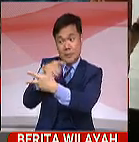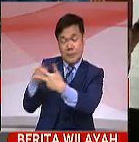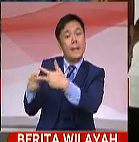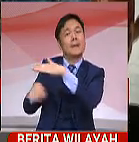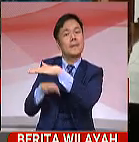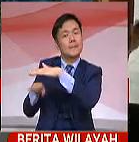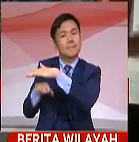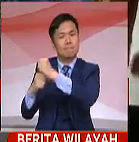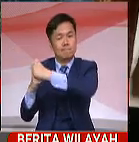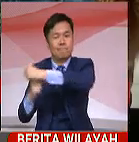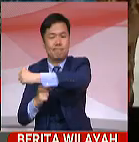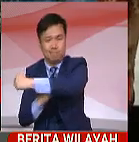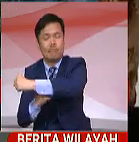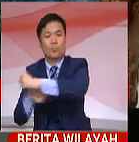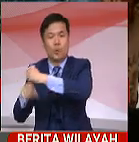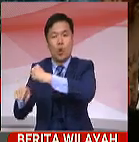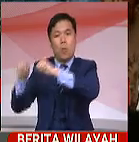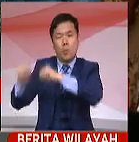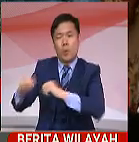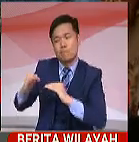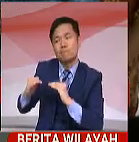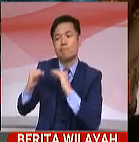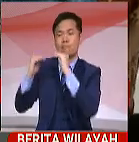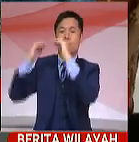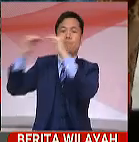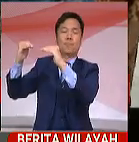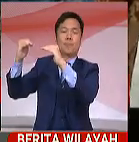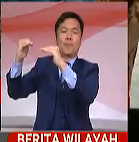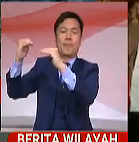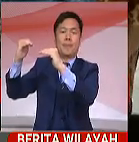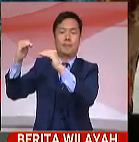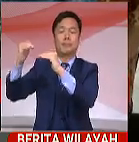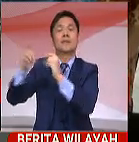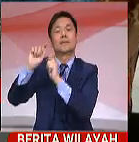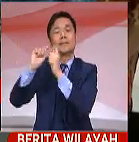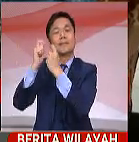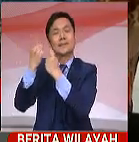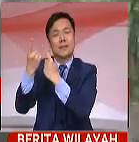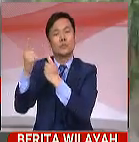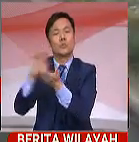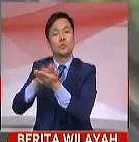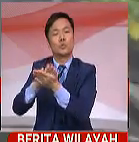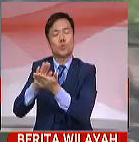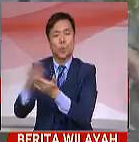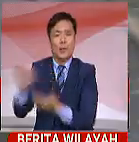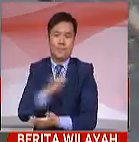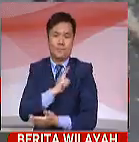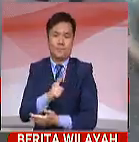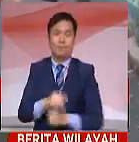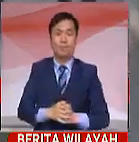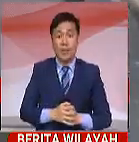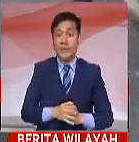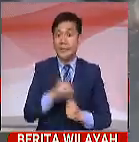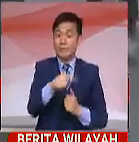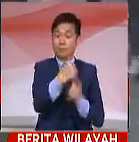membolehkan mereka mampu untuk melanjutkan pelajaran ke tingkatan 1 sekolah agama. Beliau ditemui